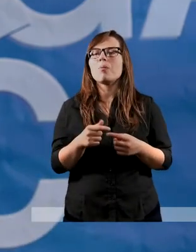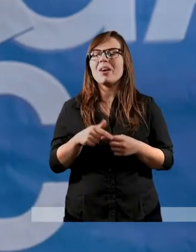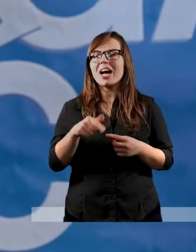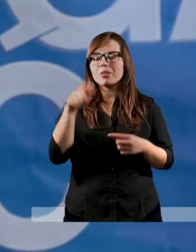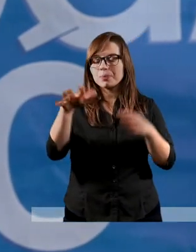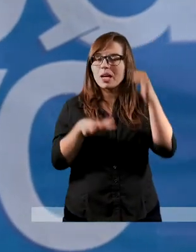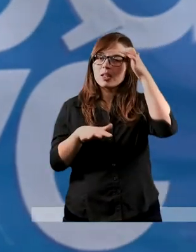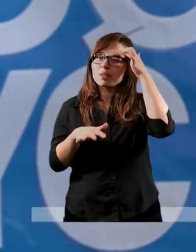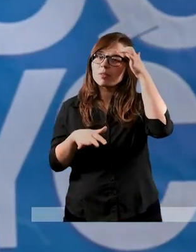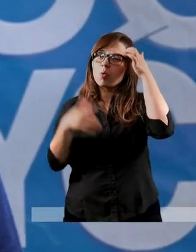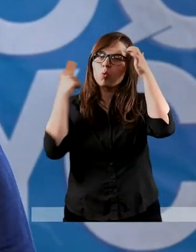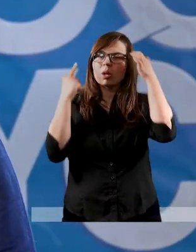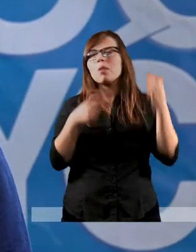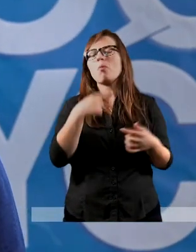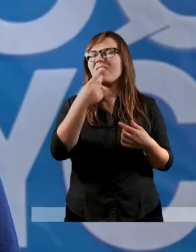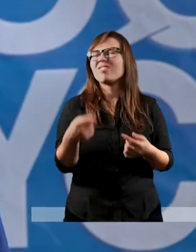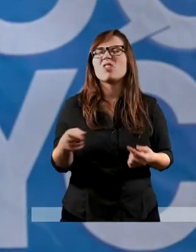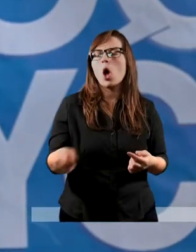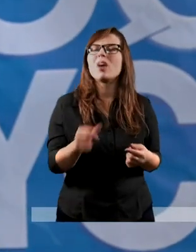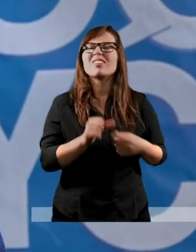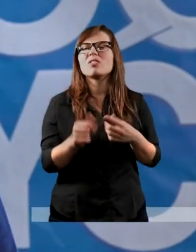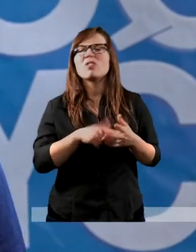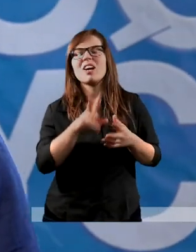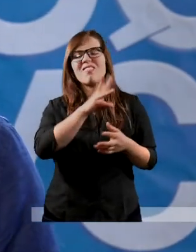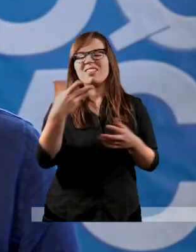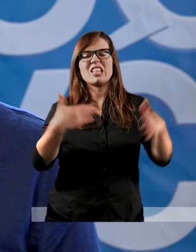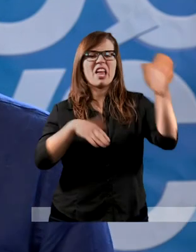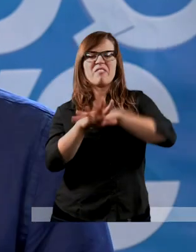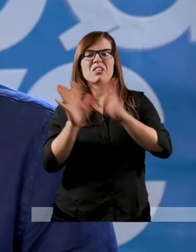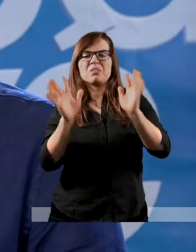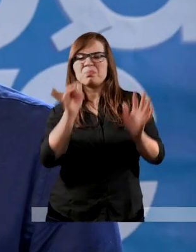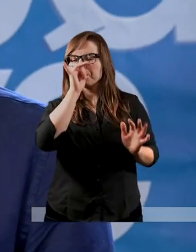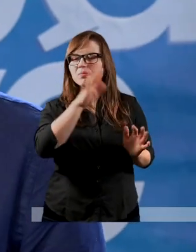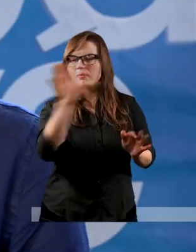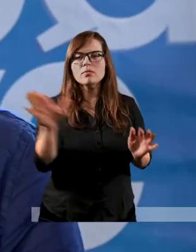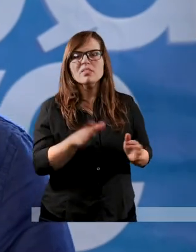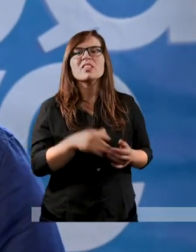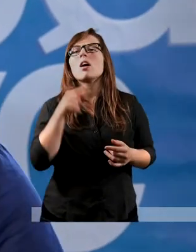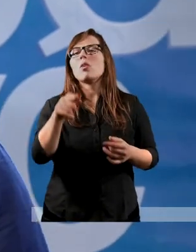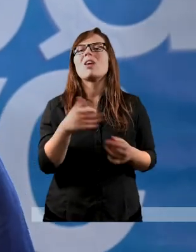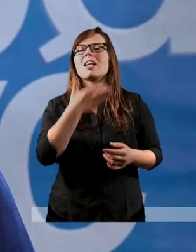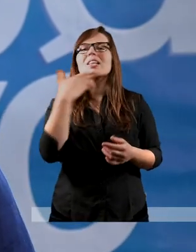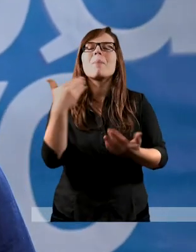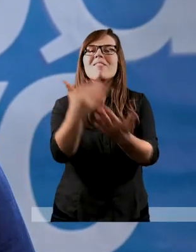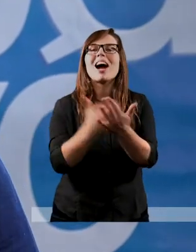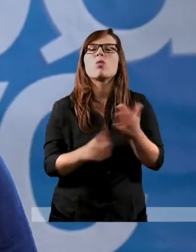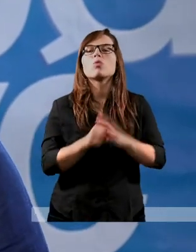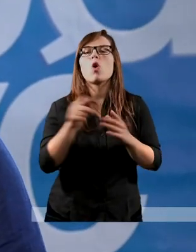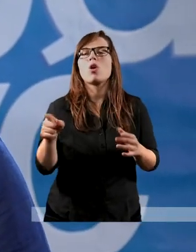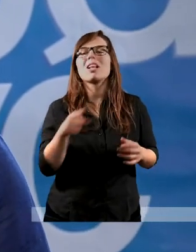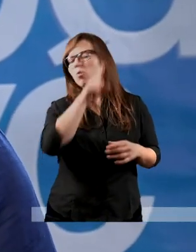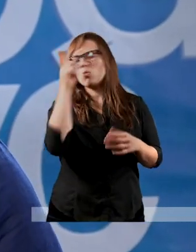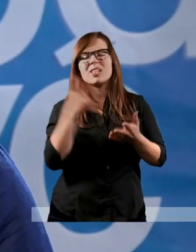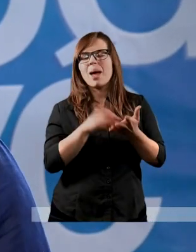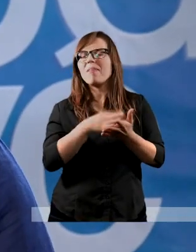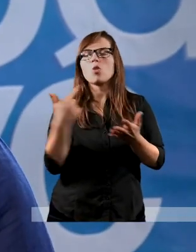Ormianie, którzy o tym usłyszeli, to powiedzieli, słuchajcie, to u nas nie wyjdzie. U nas po prostu nie ma warunków do tego. Ludzie